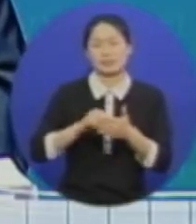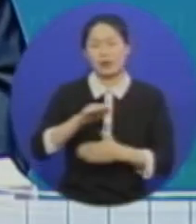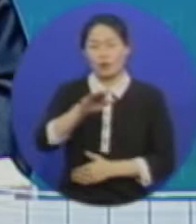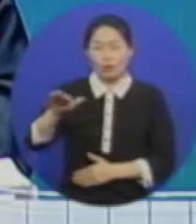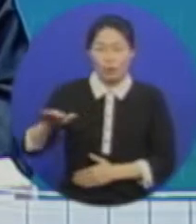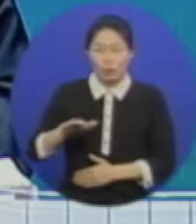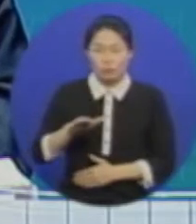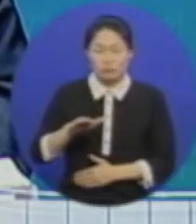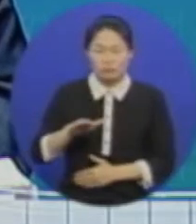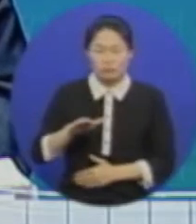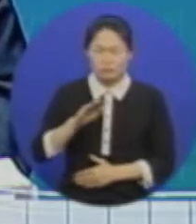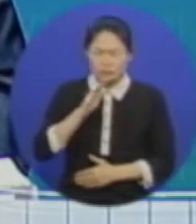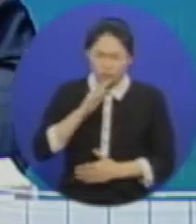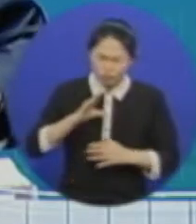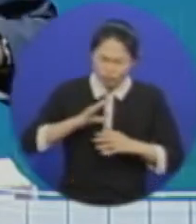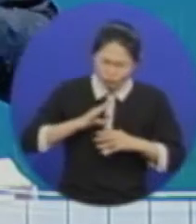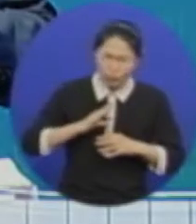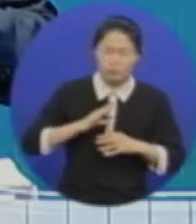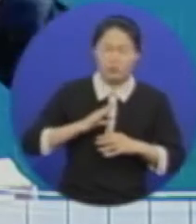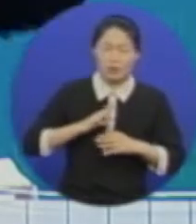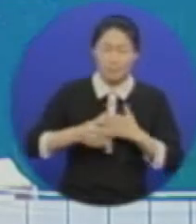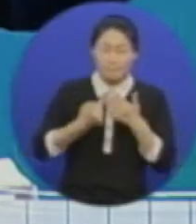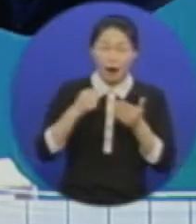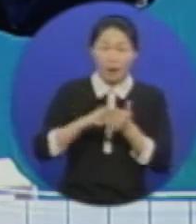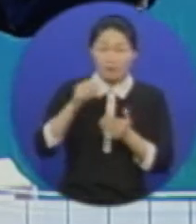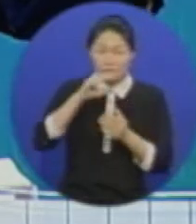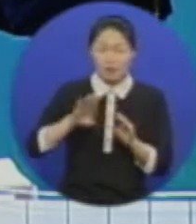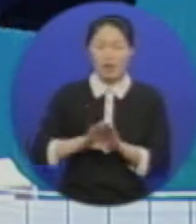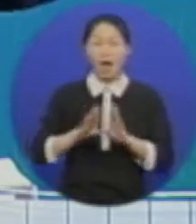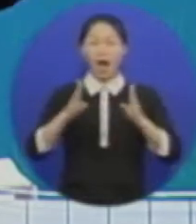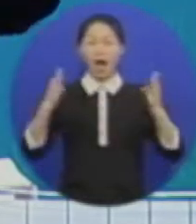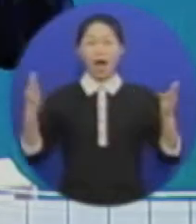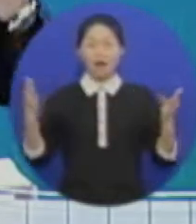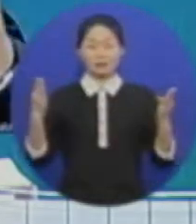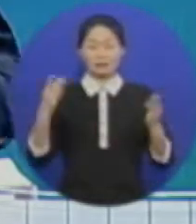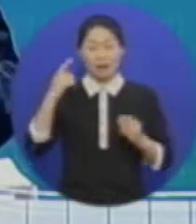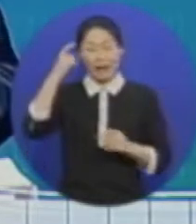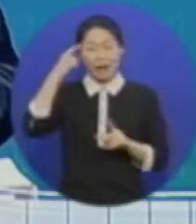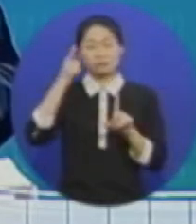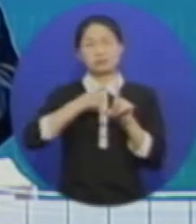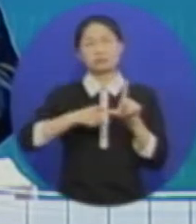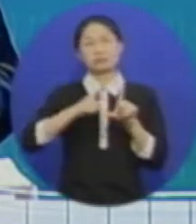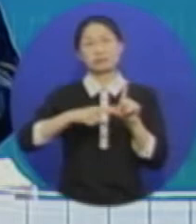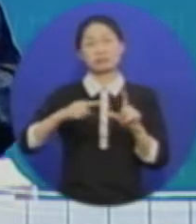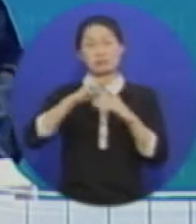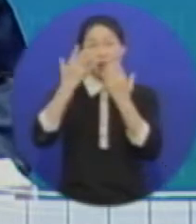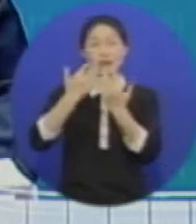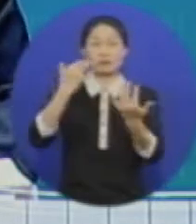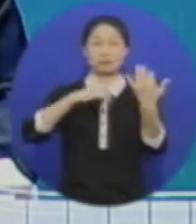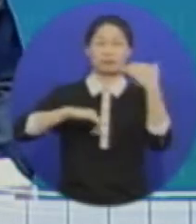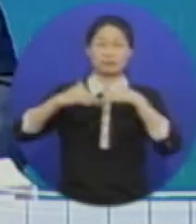여러분 이게 얼마나 무서운 줄 아세요 마음을 그냥 다 열어놓고 아무 생각이 난다 받아들이고